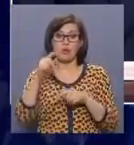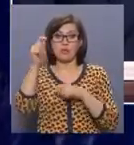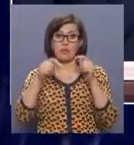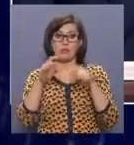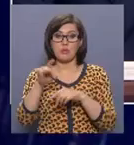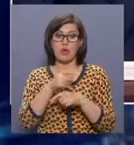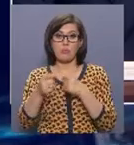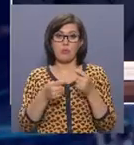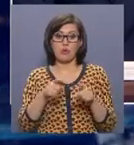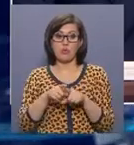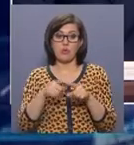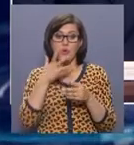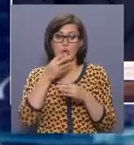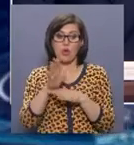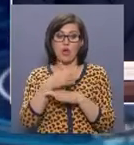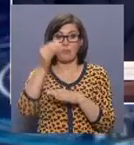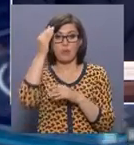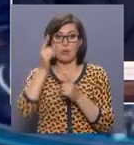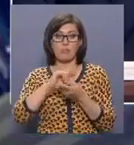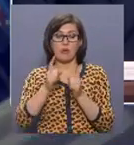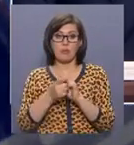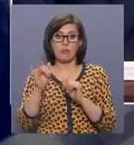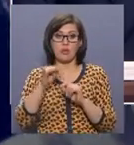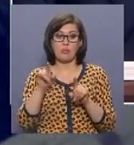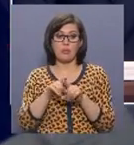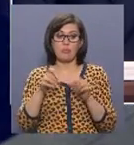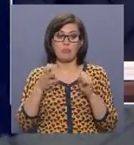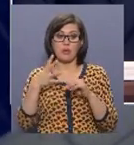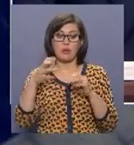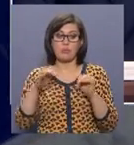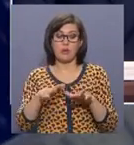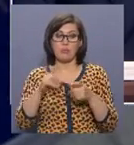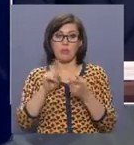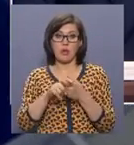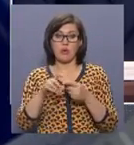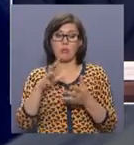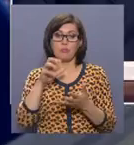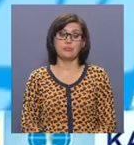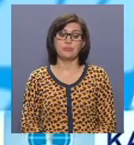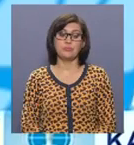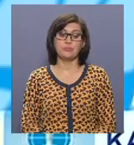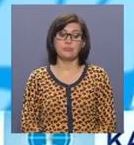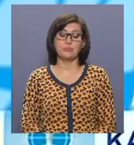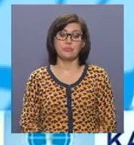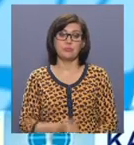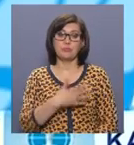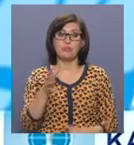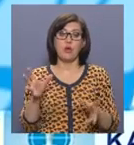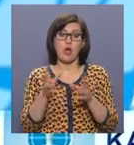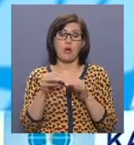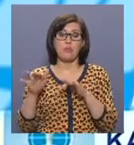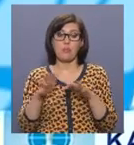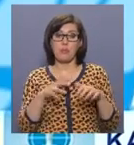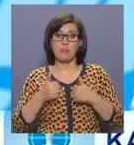діни көшбасшылардың өзара пікір алмасып, түйткілдерді бірлесе шешіп, байланыс орнатуына жол ашты.